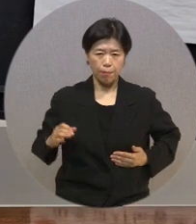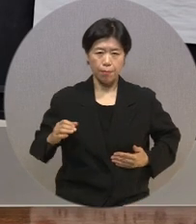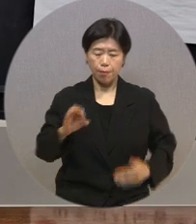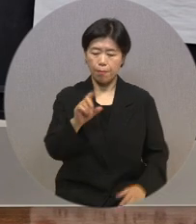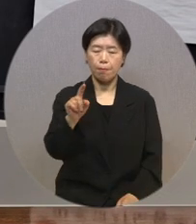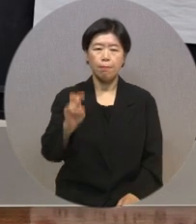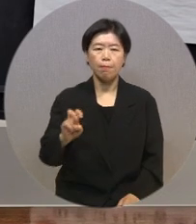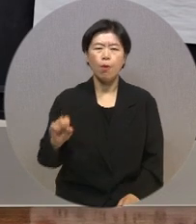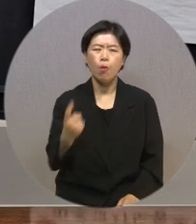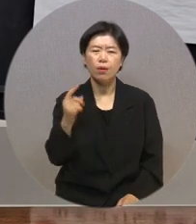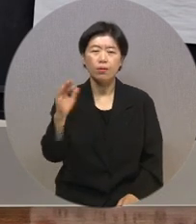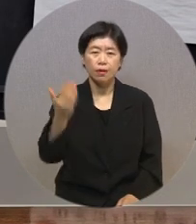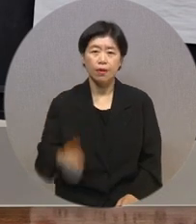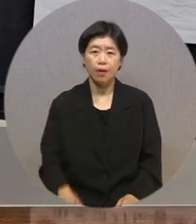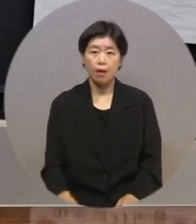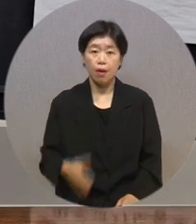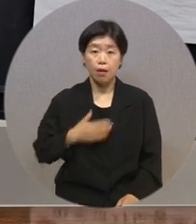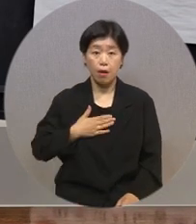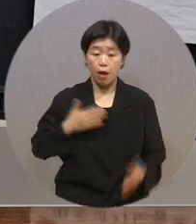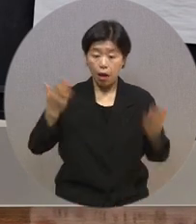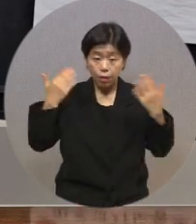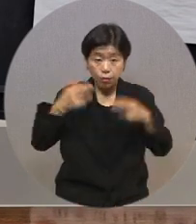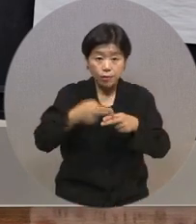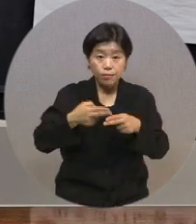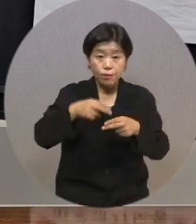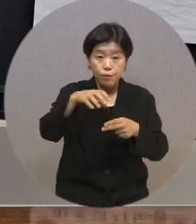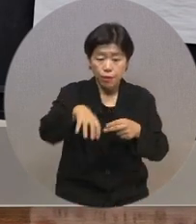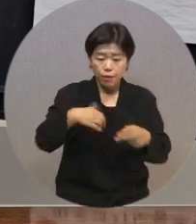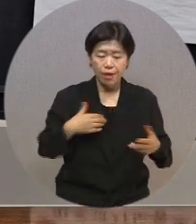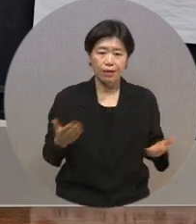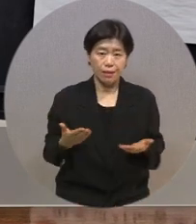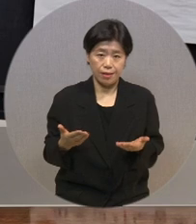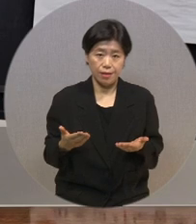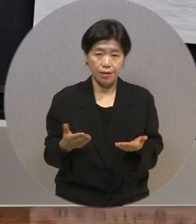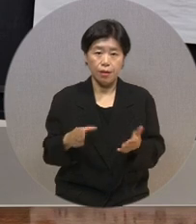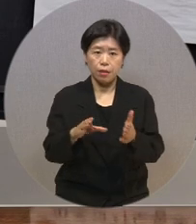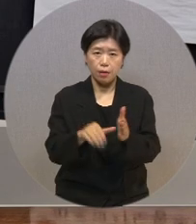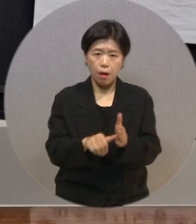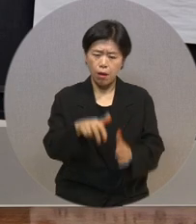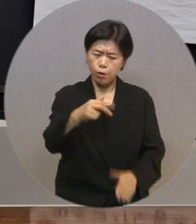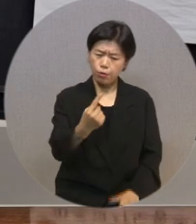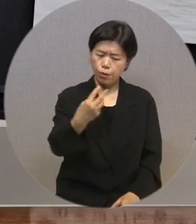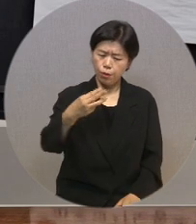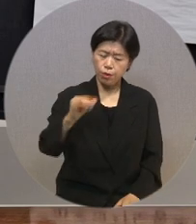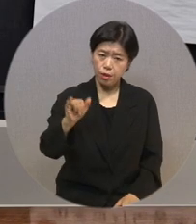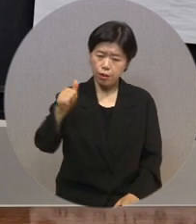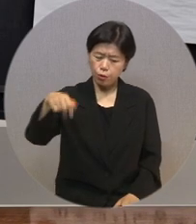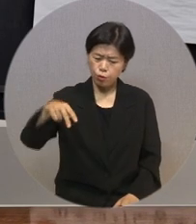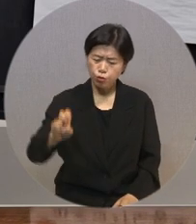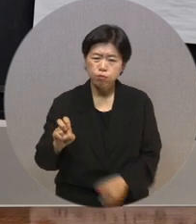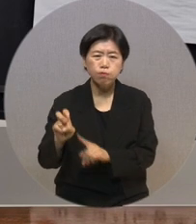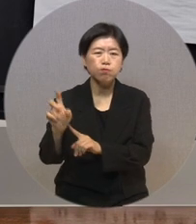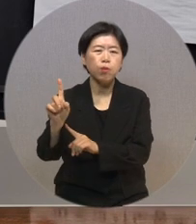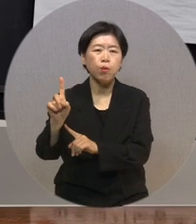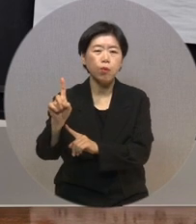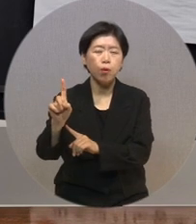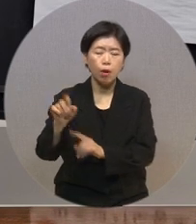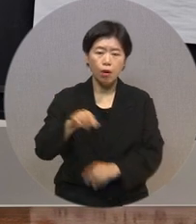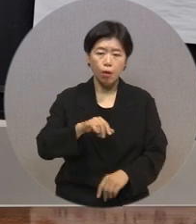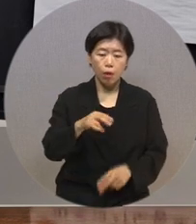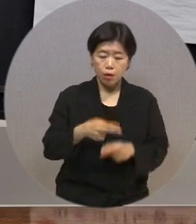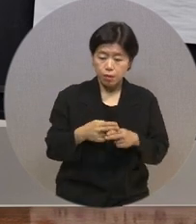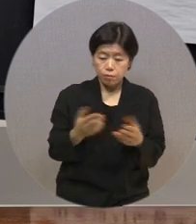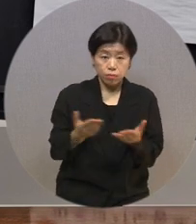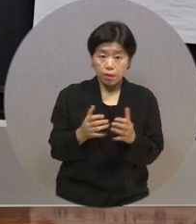하죠. 저희가 급식실에서 일해보면 사실 조류흠이 뭘까 이런 생각을 많이 하세요. 급식실에 계신 분들도